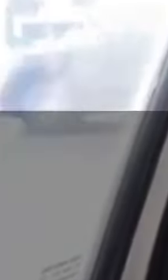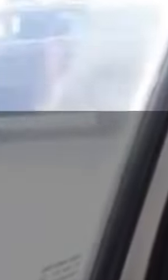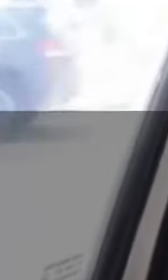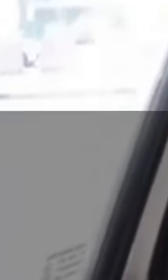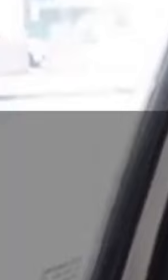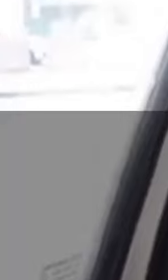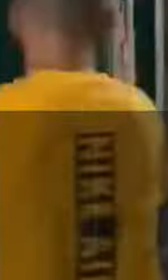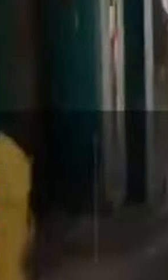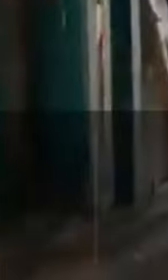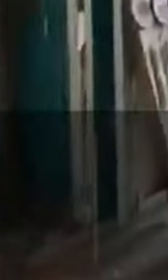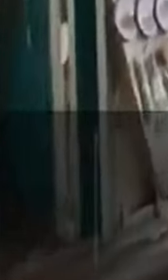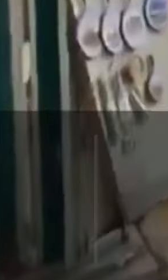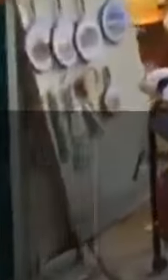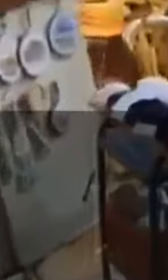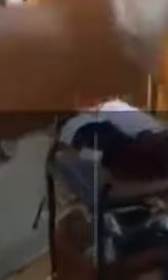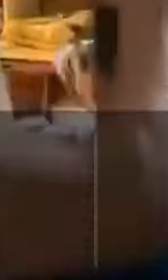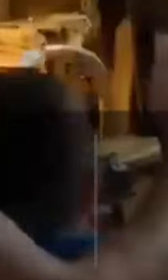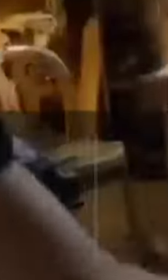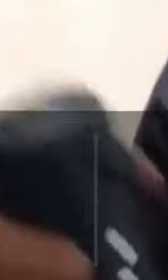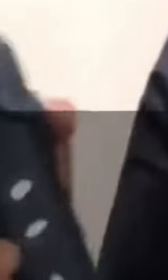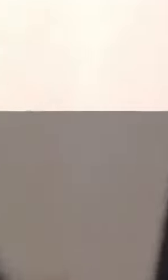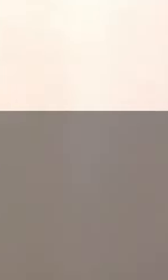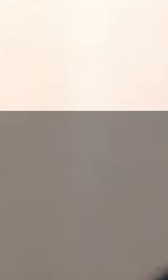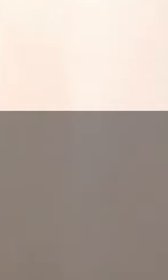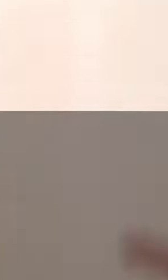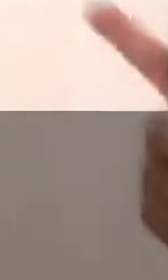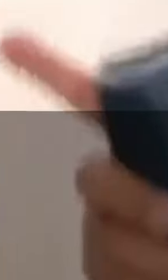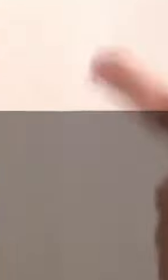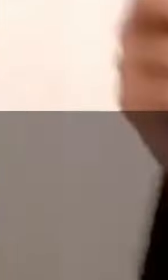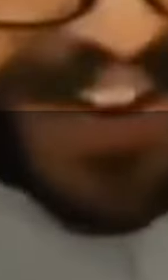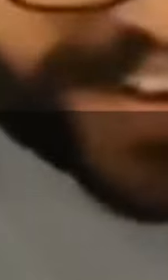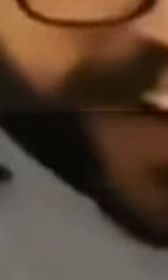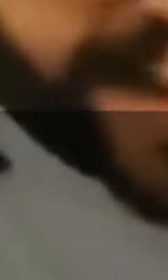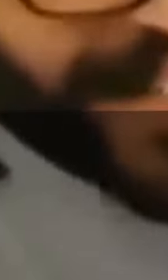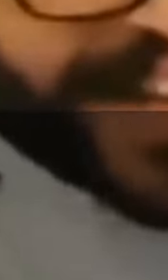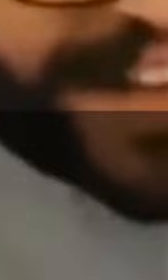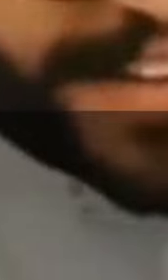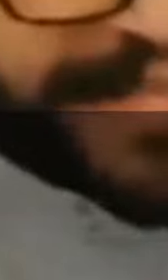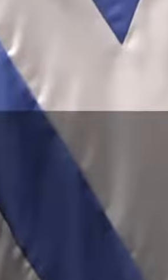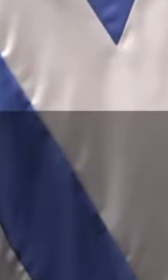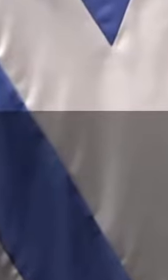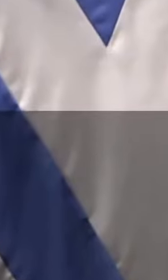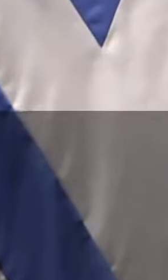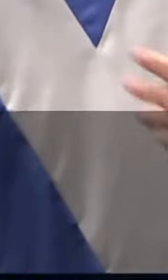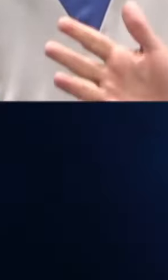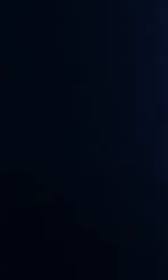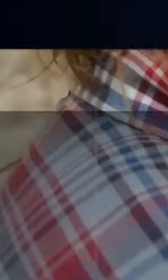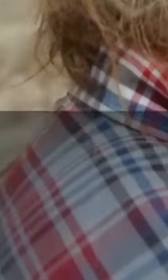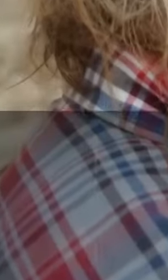מה קרה לבלוגר הסעודי שהתפרסם בישראל ונעלם רגע לפני שתכנן לארח בסוכה את השר שלמה קרי?